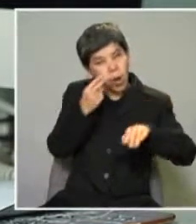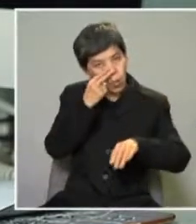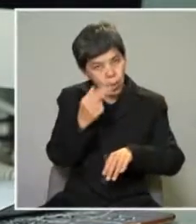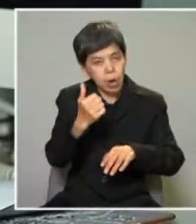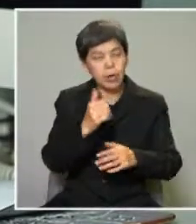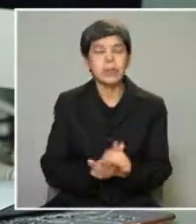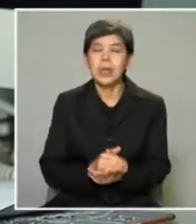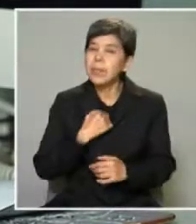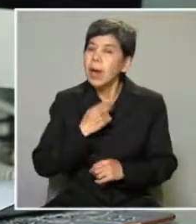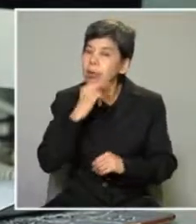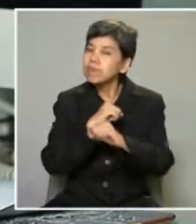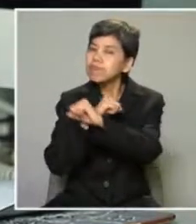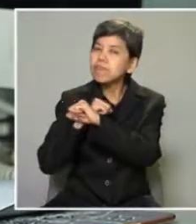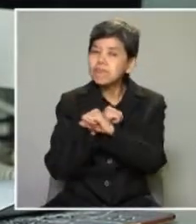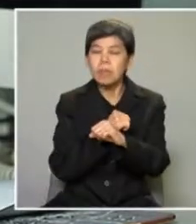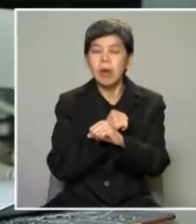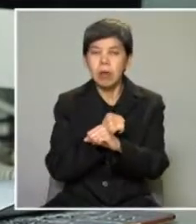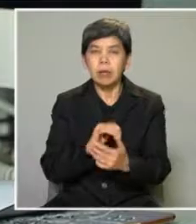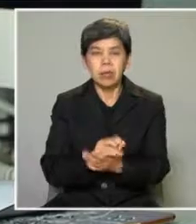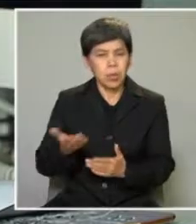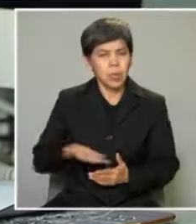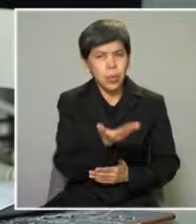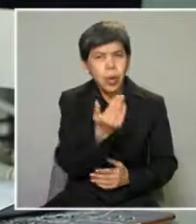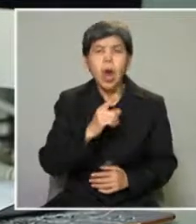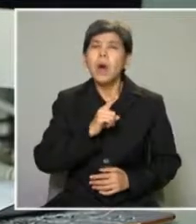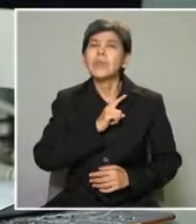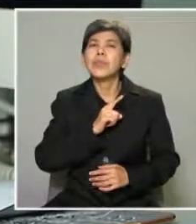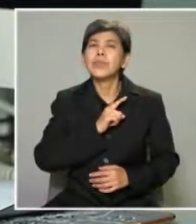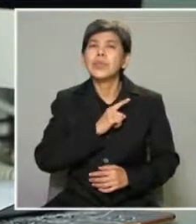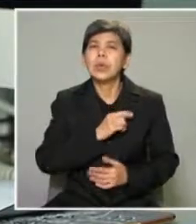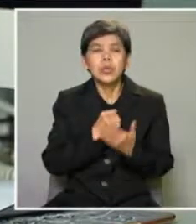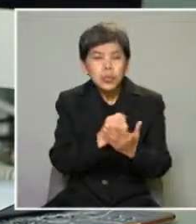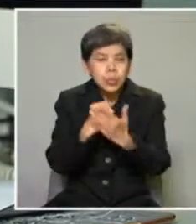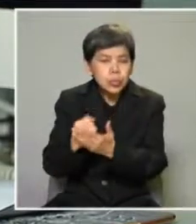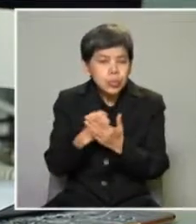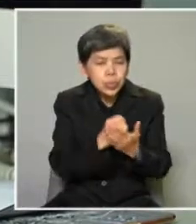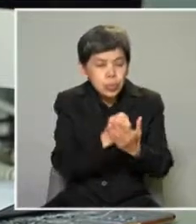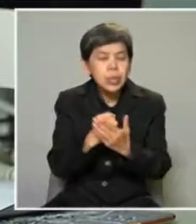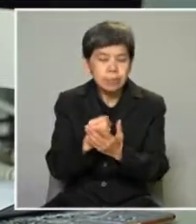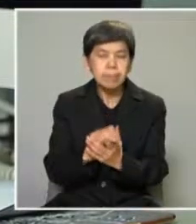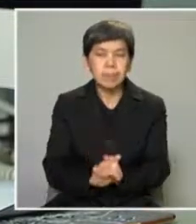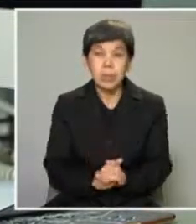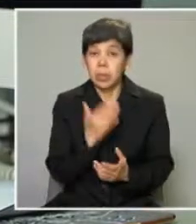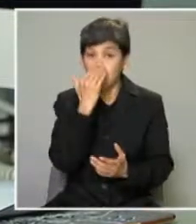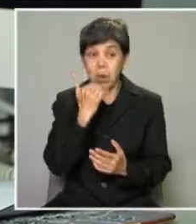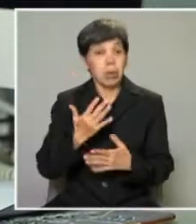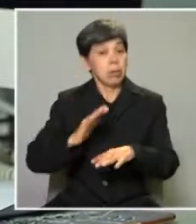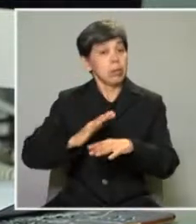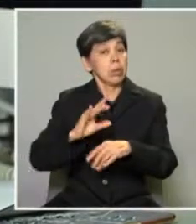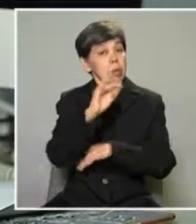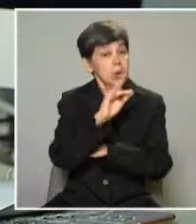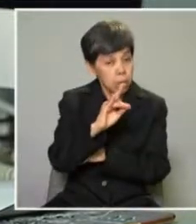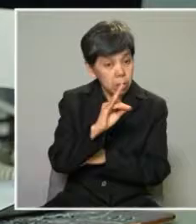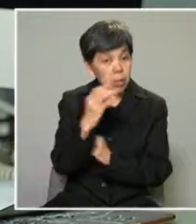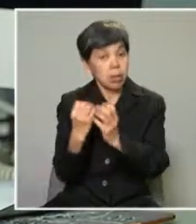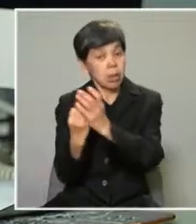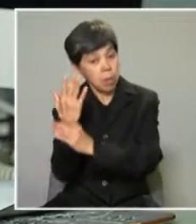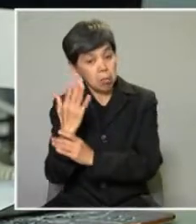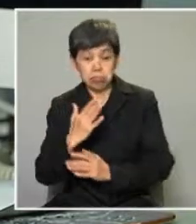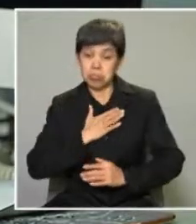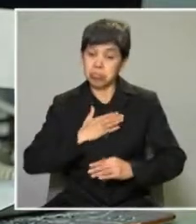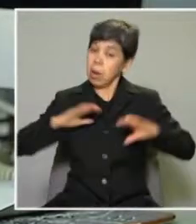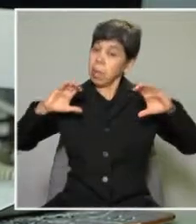คือการรักษาทรัพยากรสัตว์ป่าที่อยู่รอบๆตัวเรานะครับในช่วงอายุขัยของเราเนี่ยเพื่อส่งผ่านต่